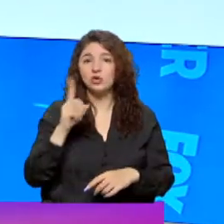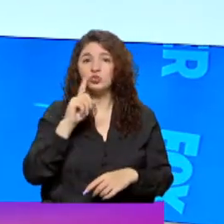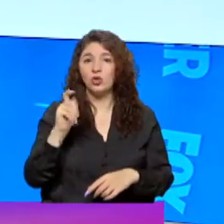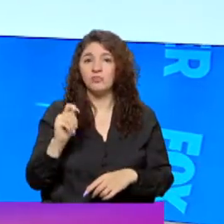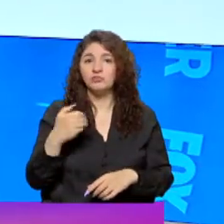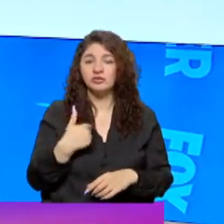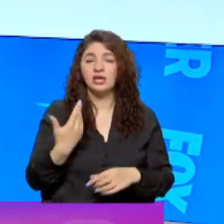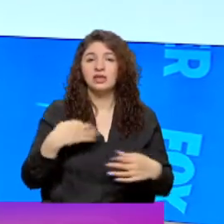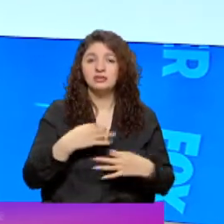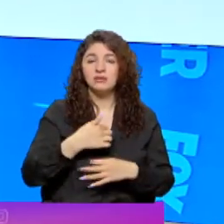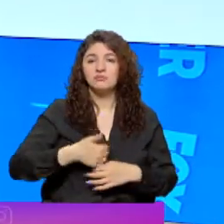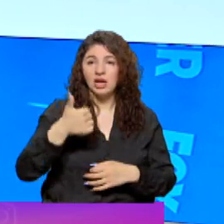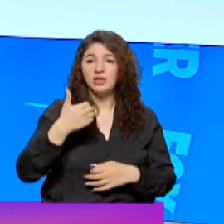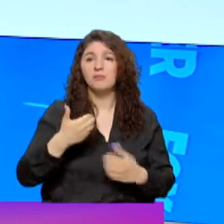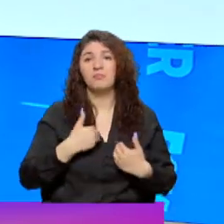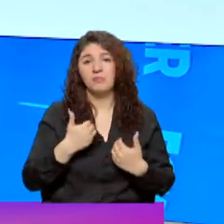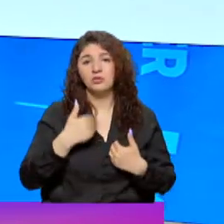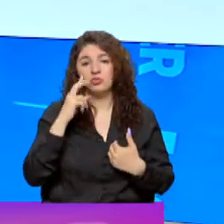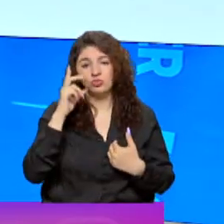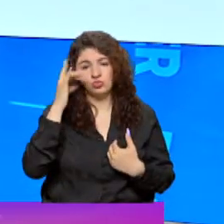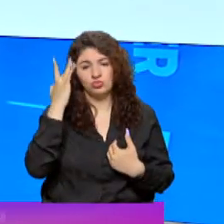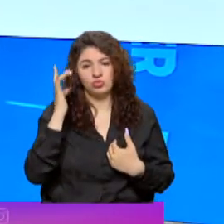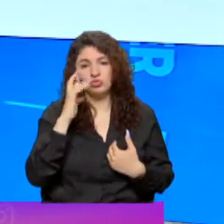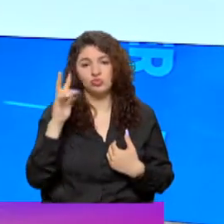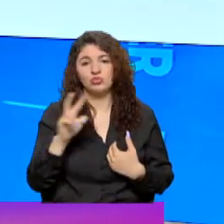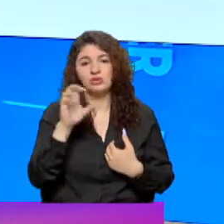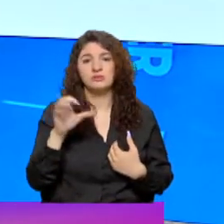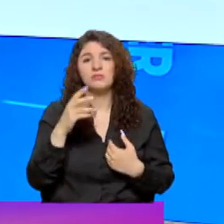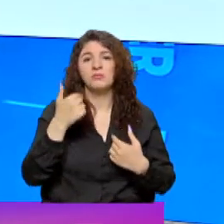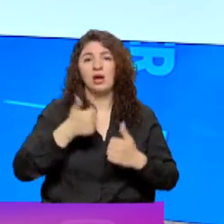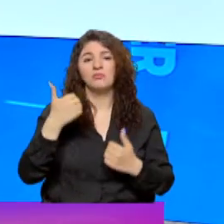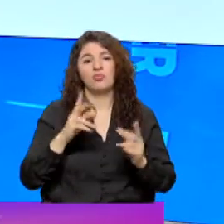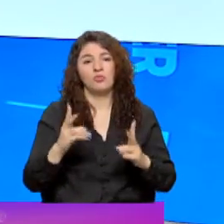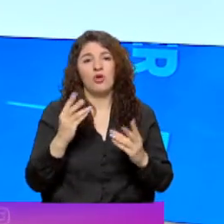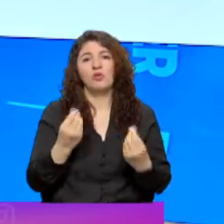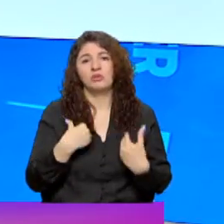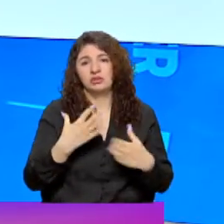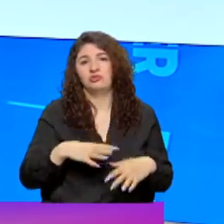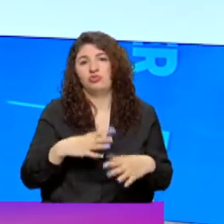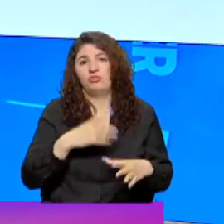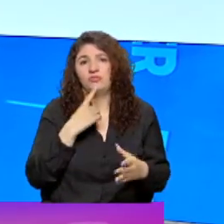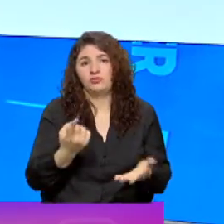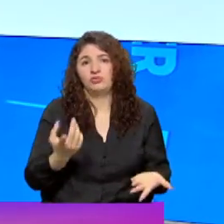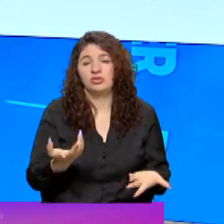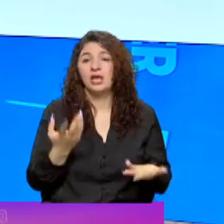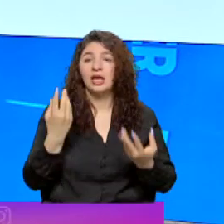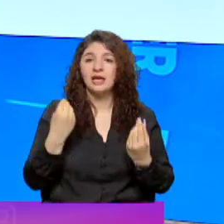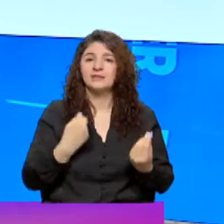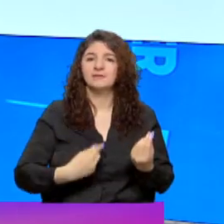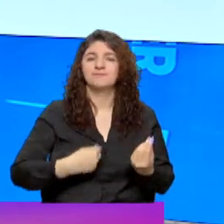de sormuştuk Sayın bakan da ben kültürümüzün bakayım rahip Tabii ki normalleşme den yanayım demişti